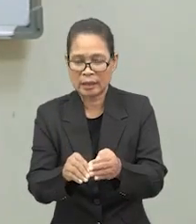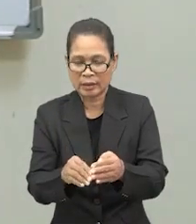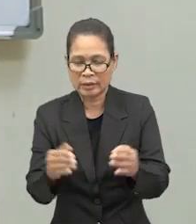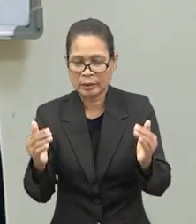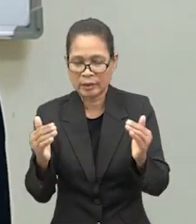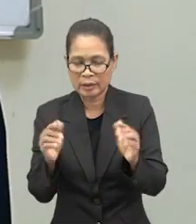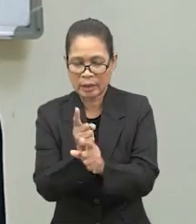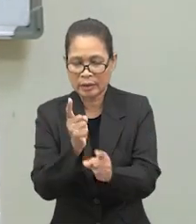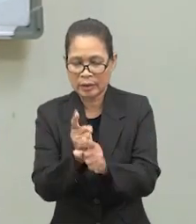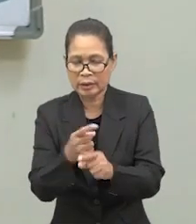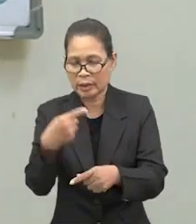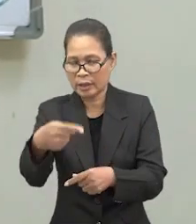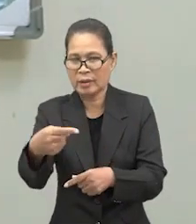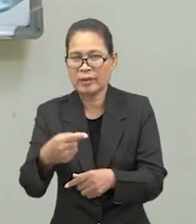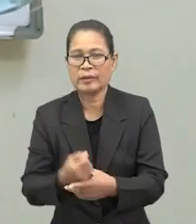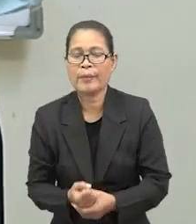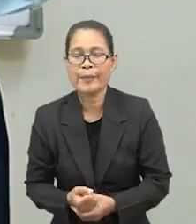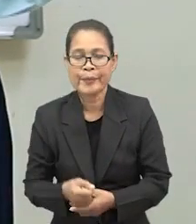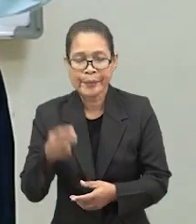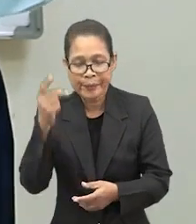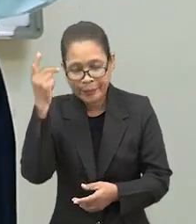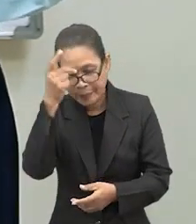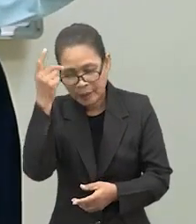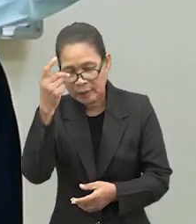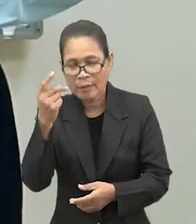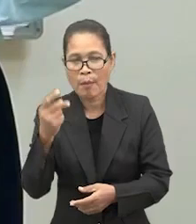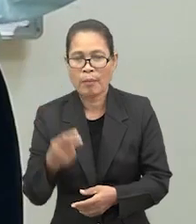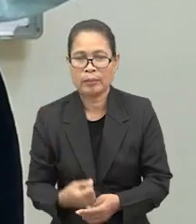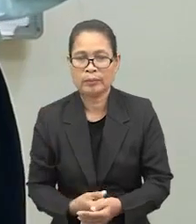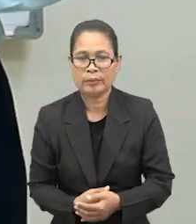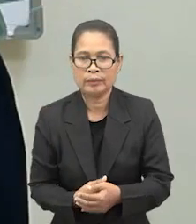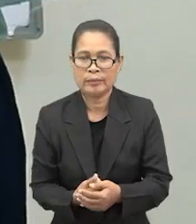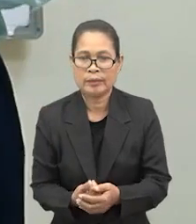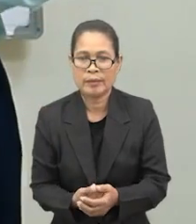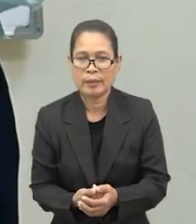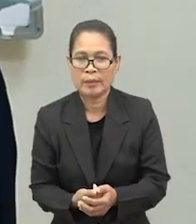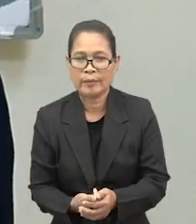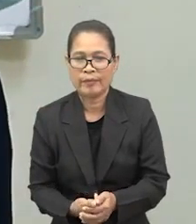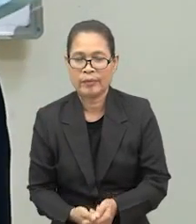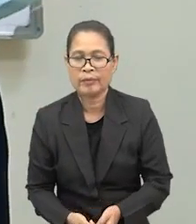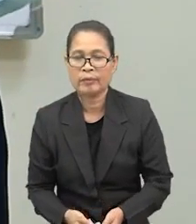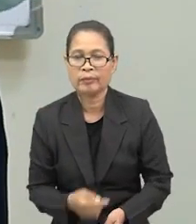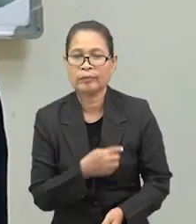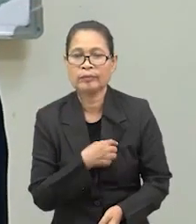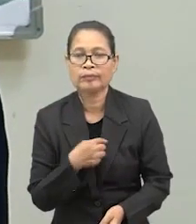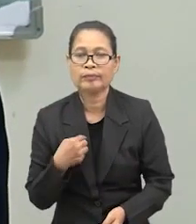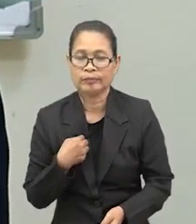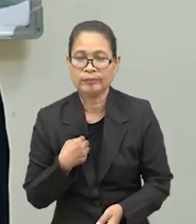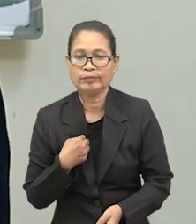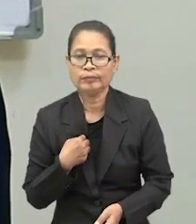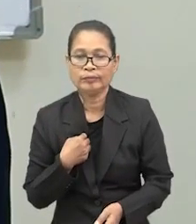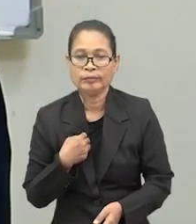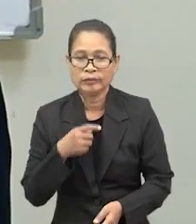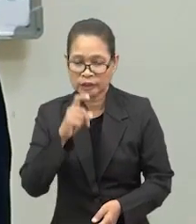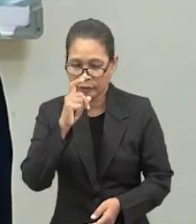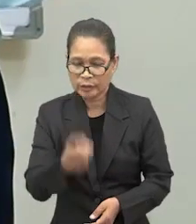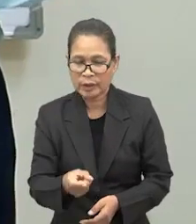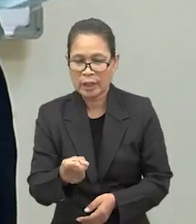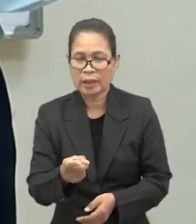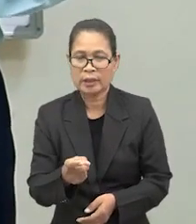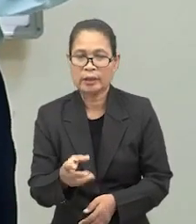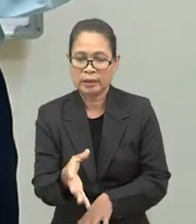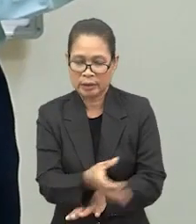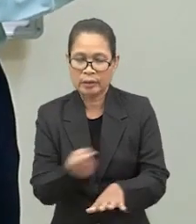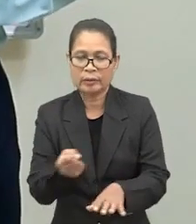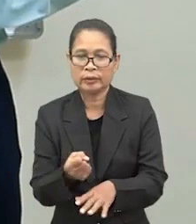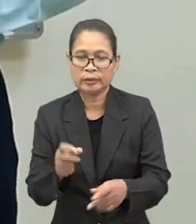chia sẽ nhà đỏ chà chấm con ai chấp làm kịch và đá thà dương cụ tài do